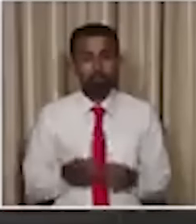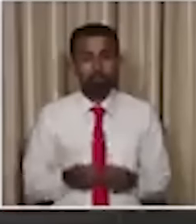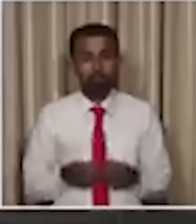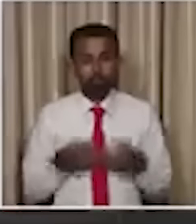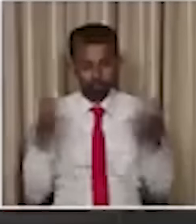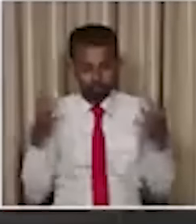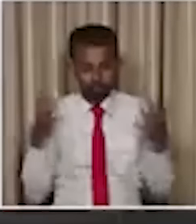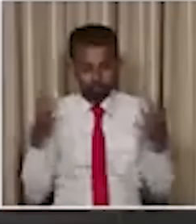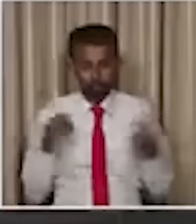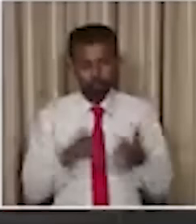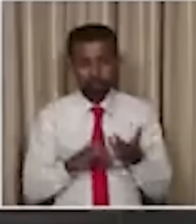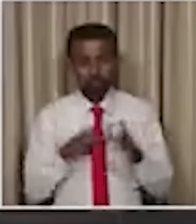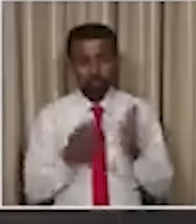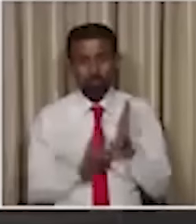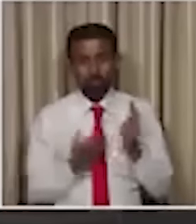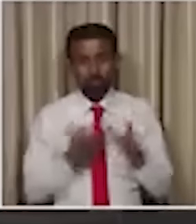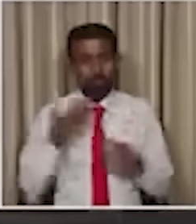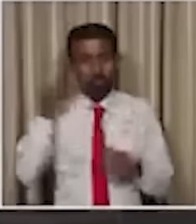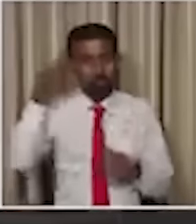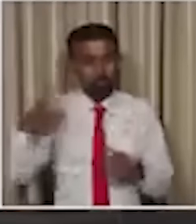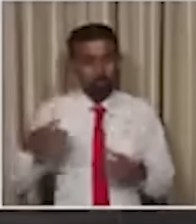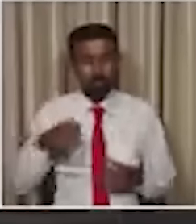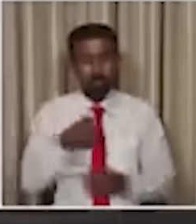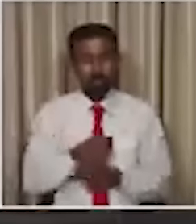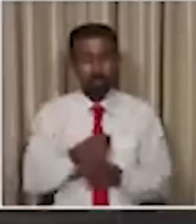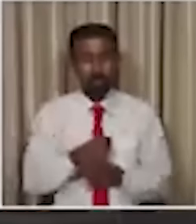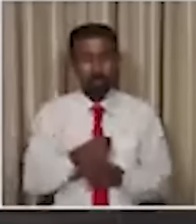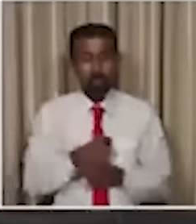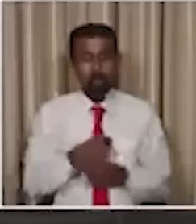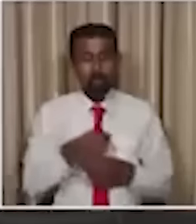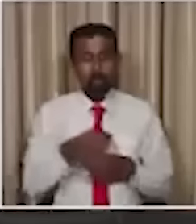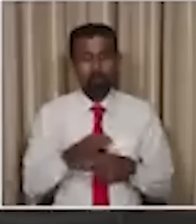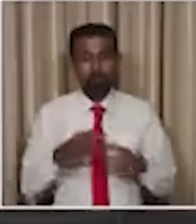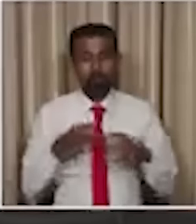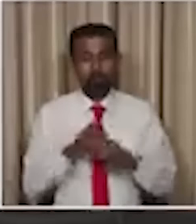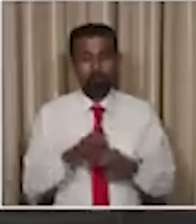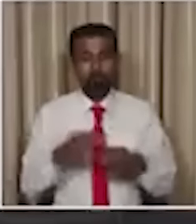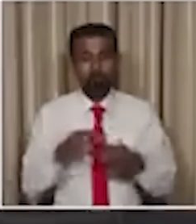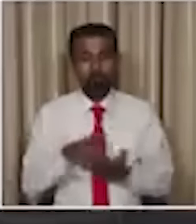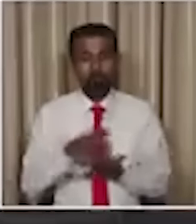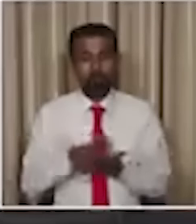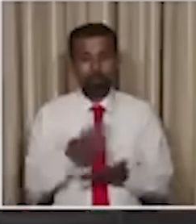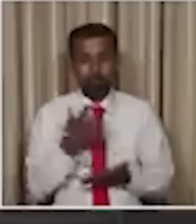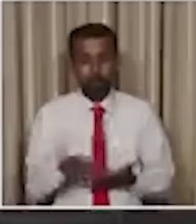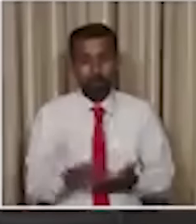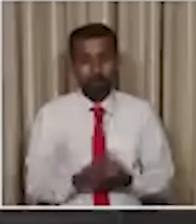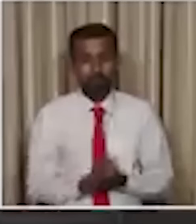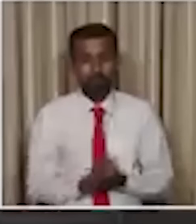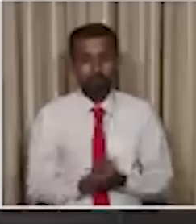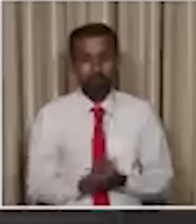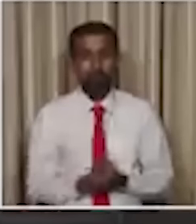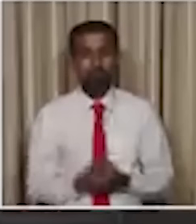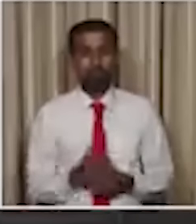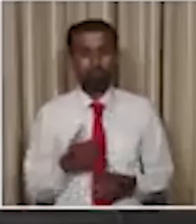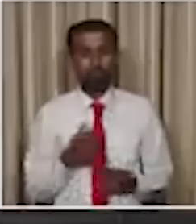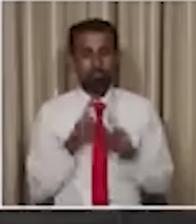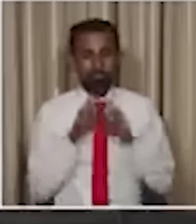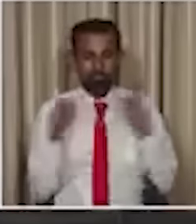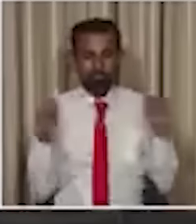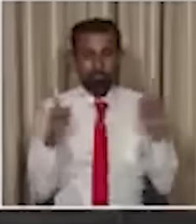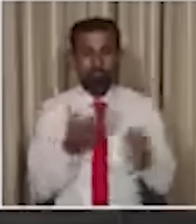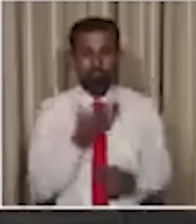හැරීමෙන් සාරා ජස්මින් මියගිය බවට රස පරීක්ෂක වාර්තා අනුවම තහවුරු වී ඇත. ඒ අනුව තමයි මම ප්‍රකාශ කරන්නේ